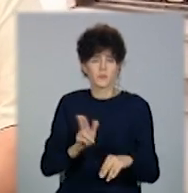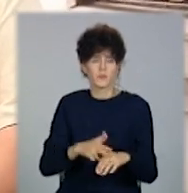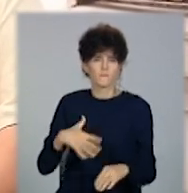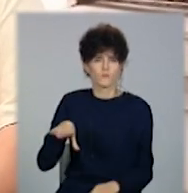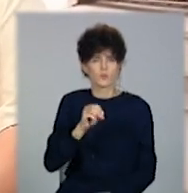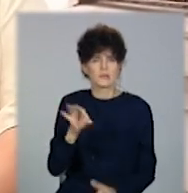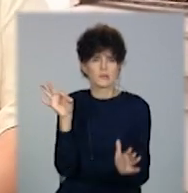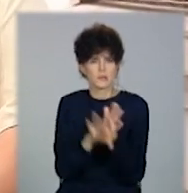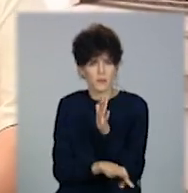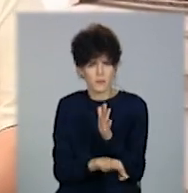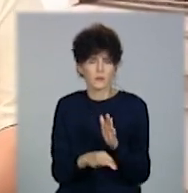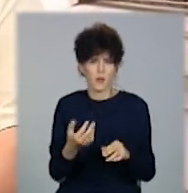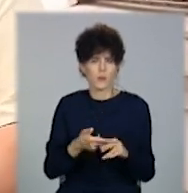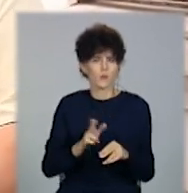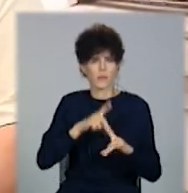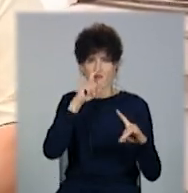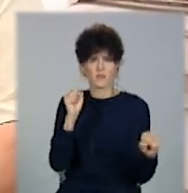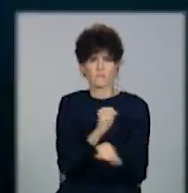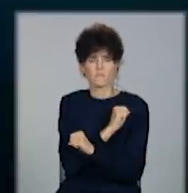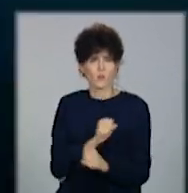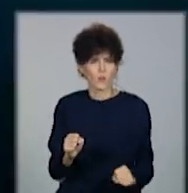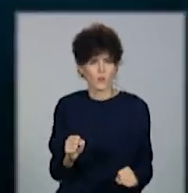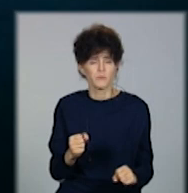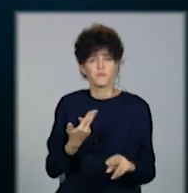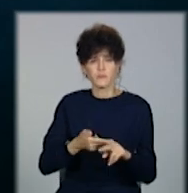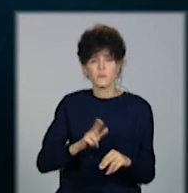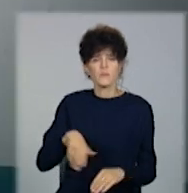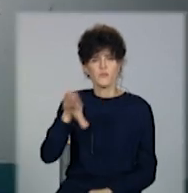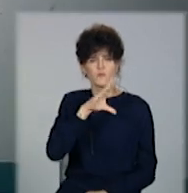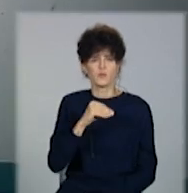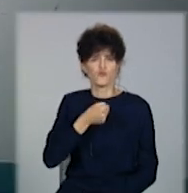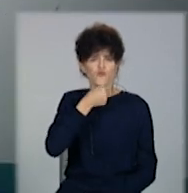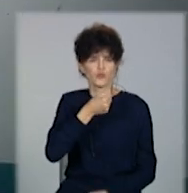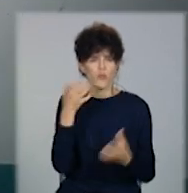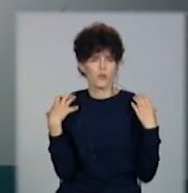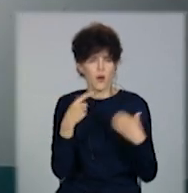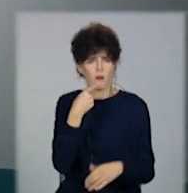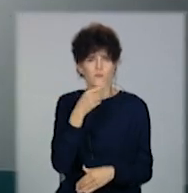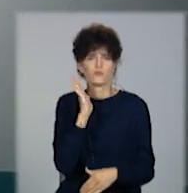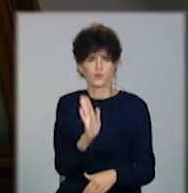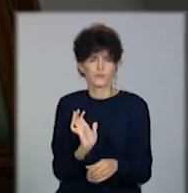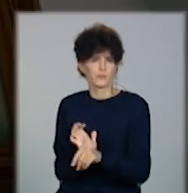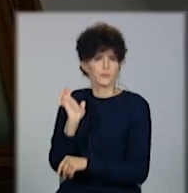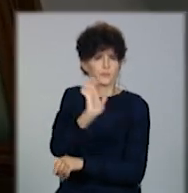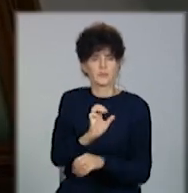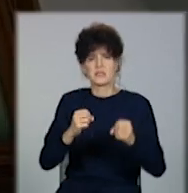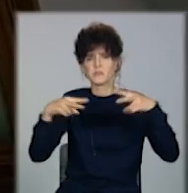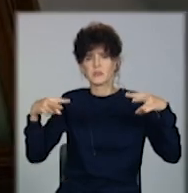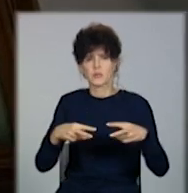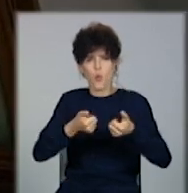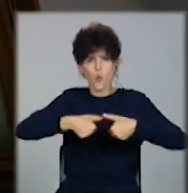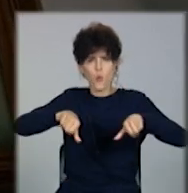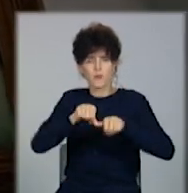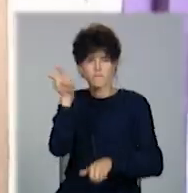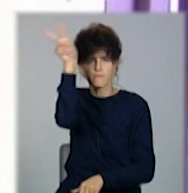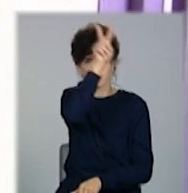сразу, ну, это просто невозможно. Проте чиновники обіцяють, направлять спеціальну комісію, яка оцінить технічний